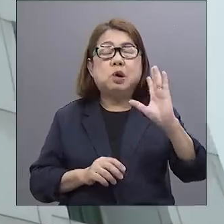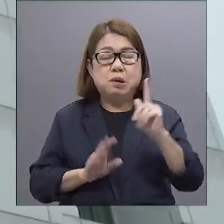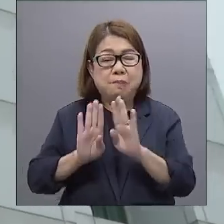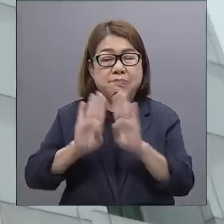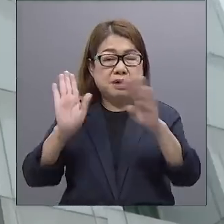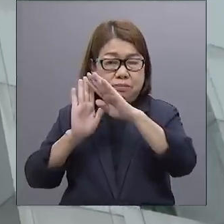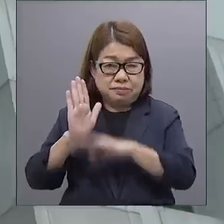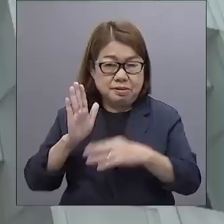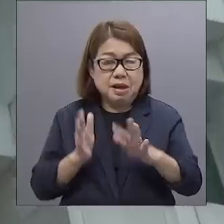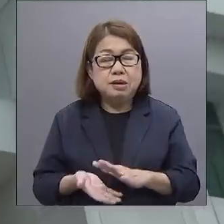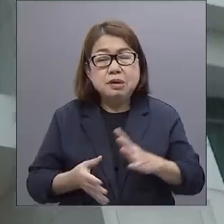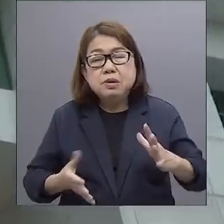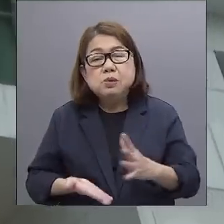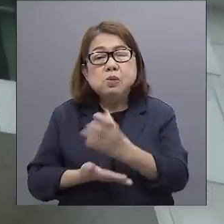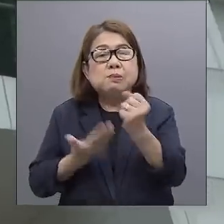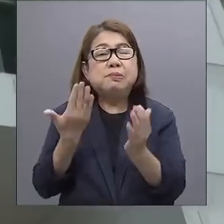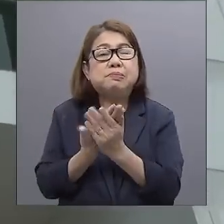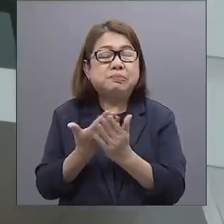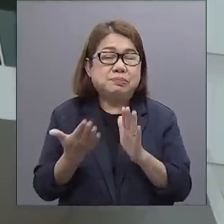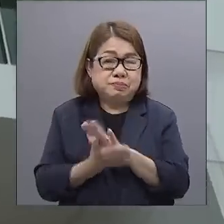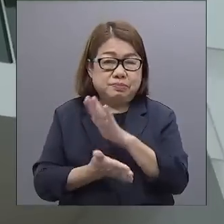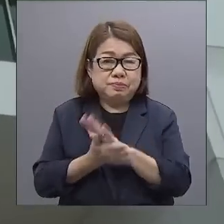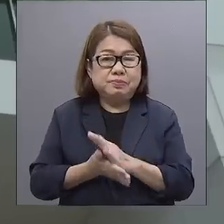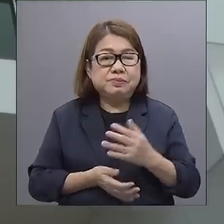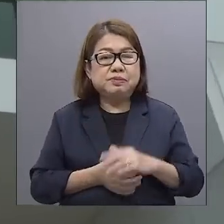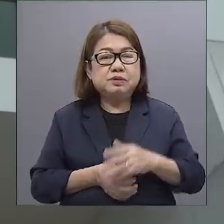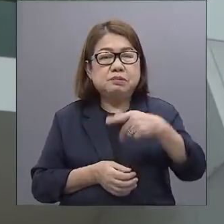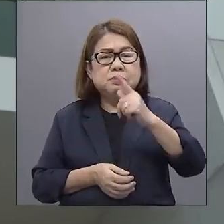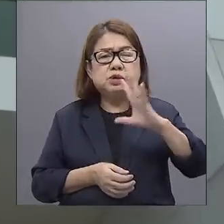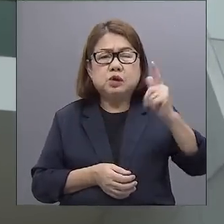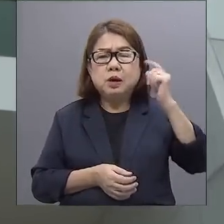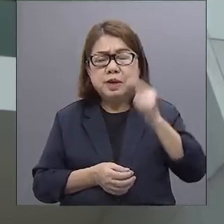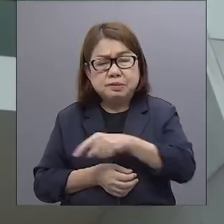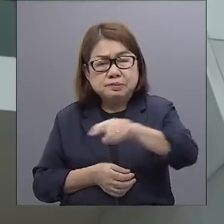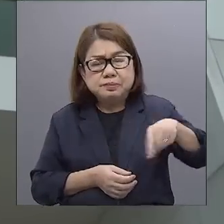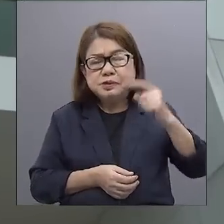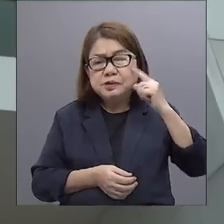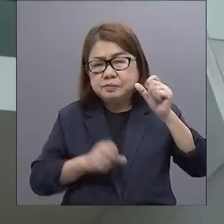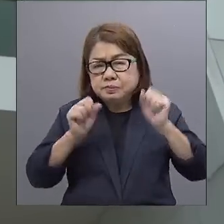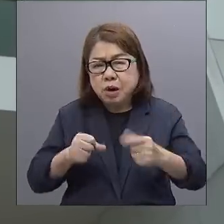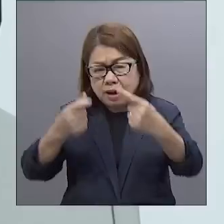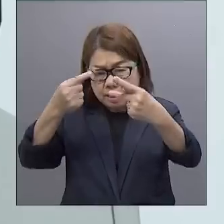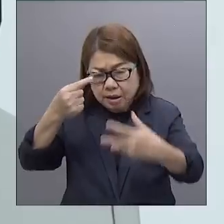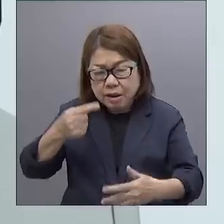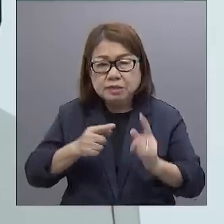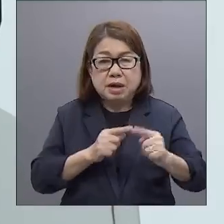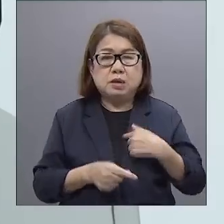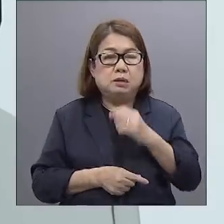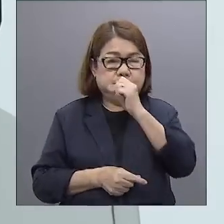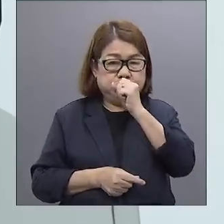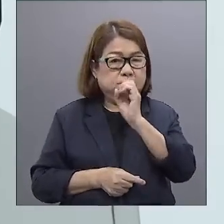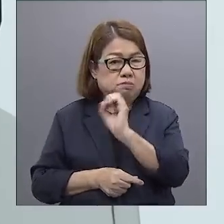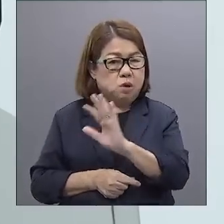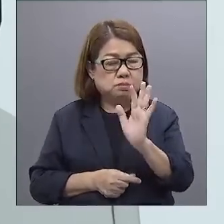หลักฐานเอกสารทั้งหมดความเห็นของเจ้าหน้าที่ปปชทุกคนที่รับผิดชอบเรื่องนี้อันนี้คือส่วนที่ปปชไม่เปิดและ